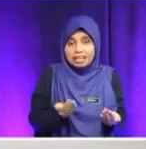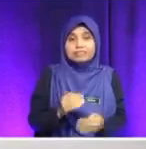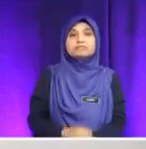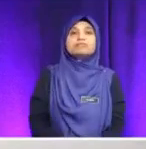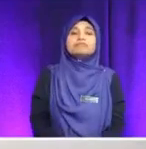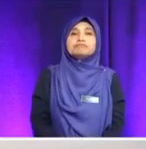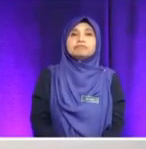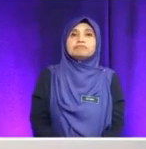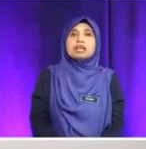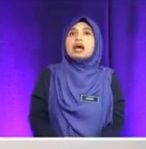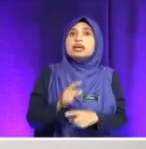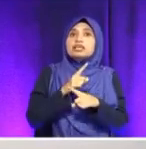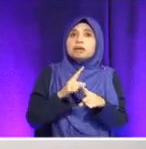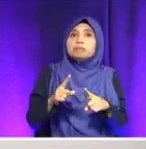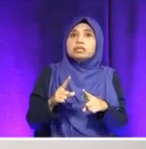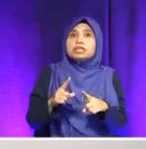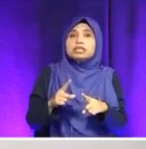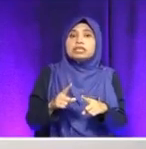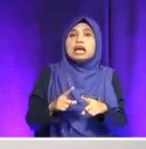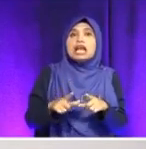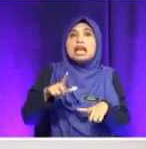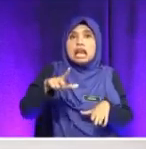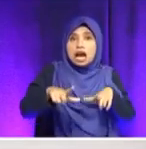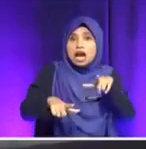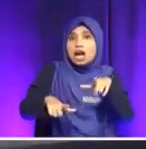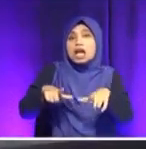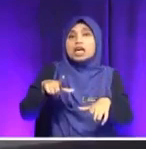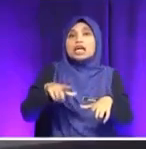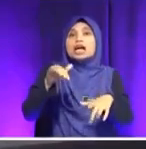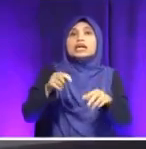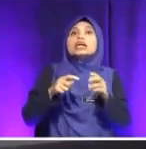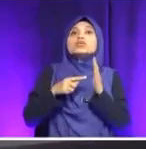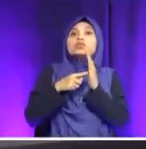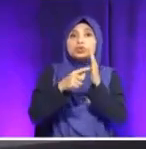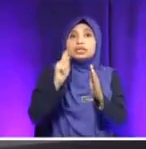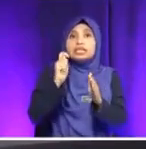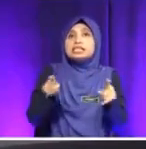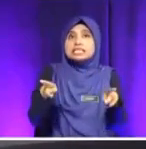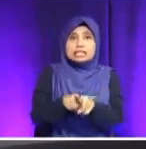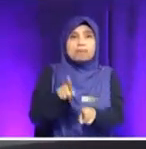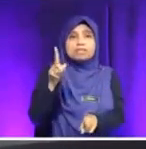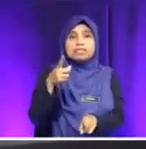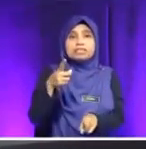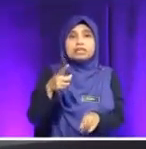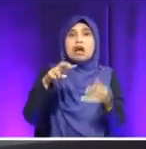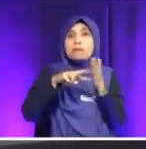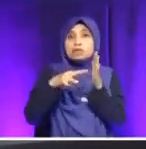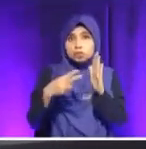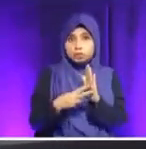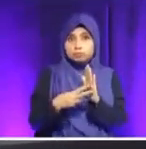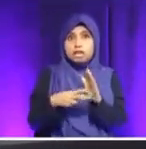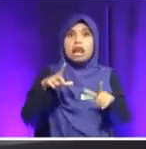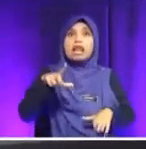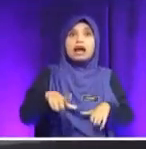okay, cikgu. Okey, tapi langkah step by step yang saya tunjukkan tadi sebenarnya sama. Bermaksud langkah yang